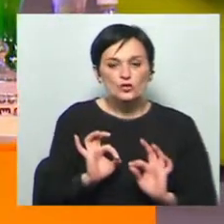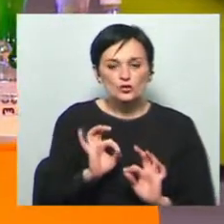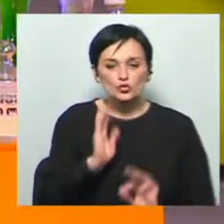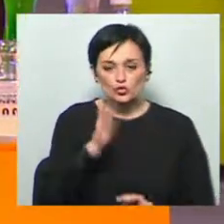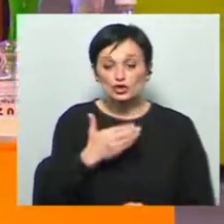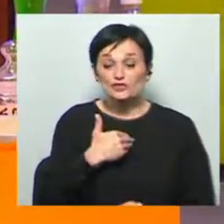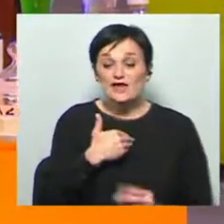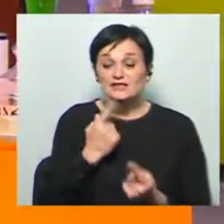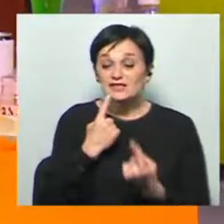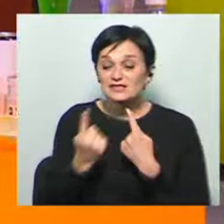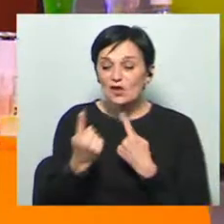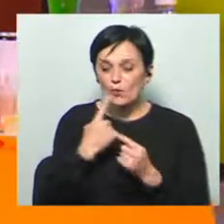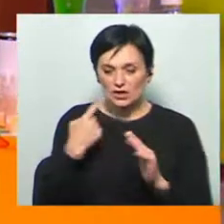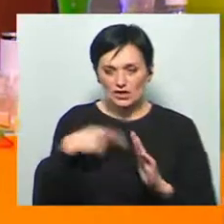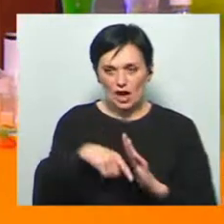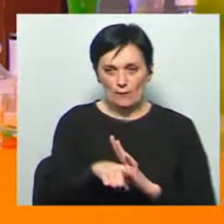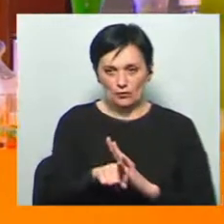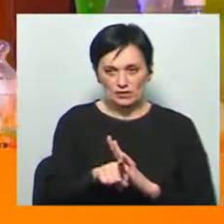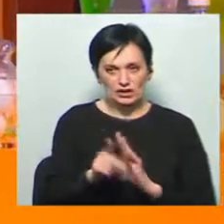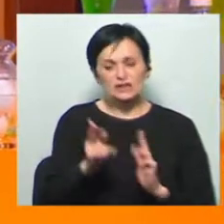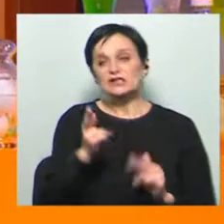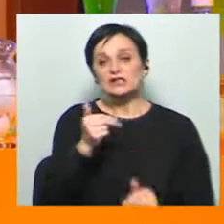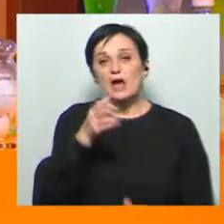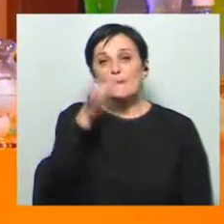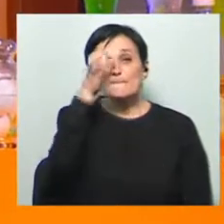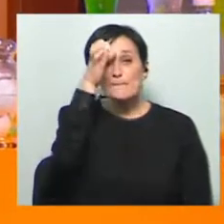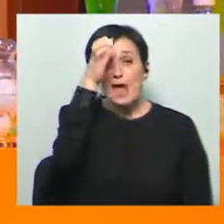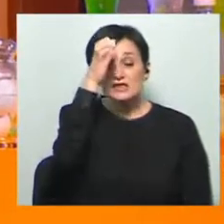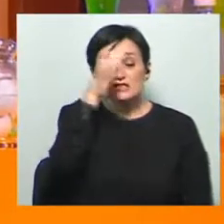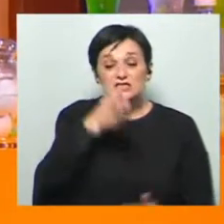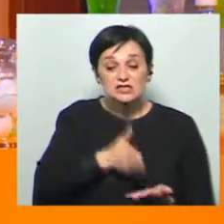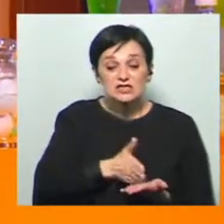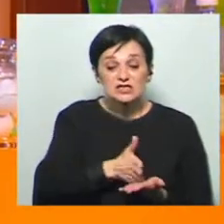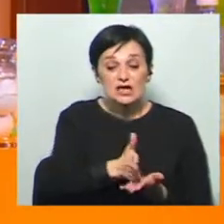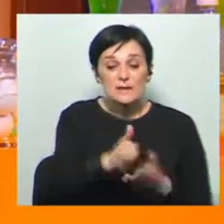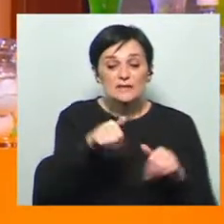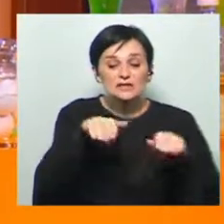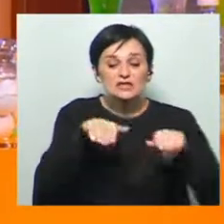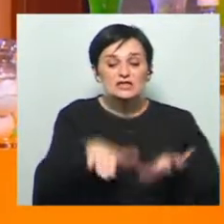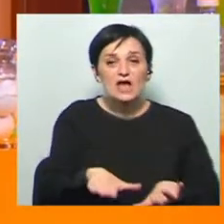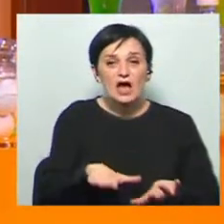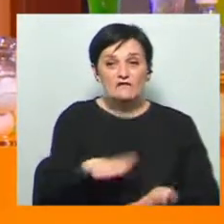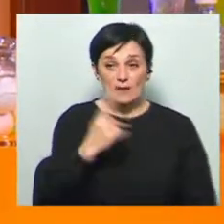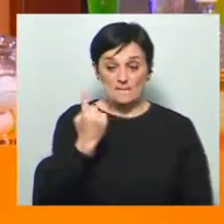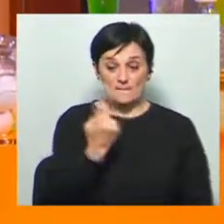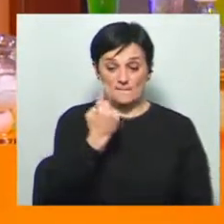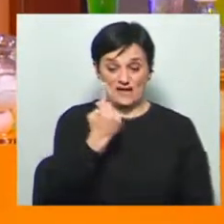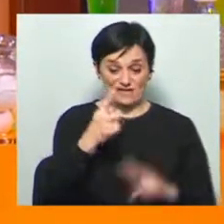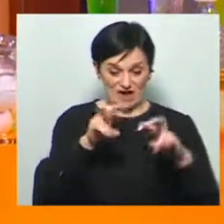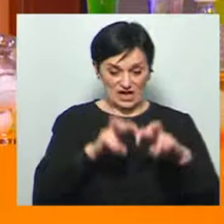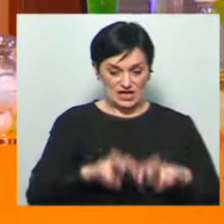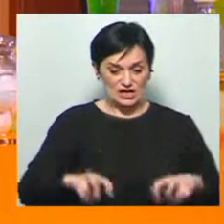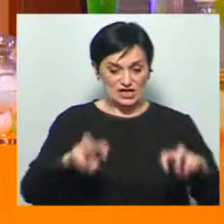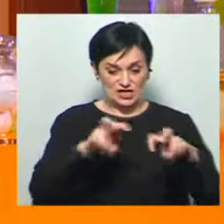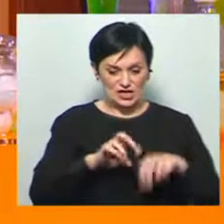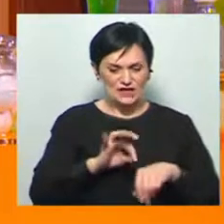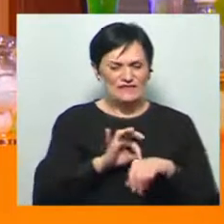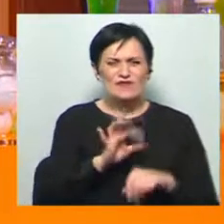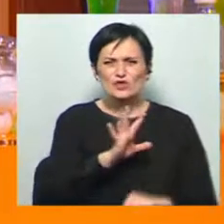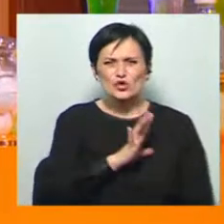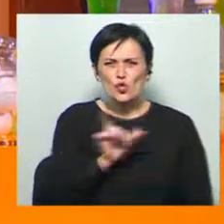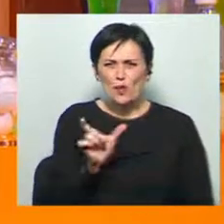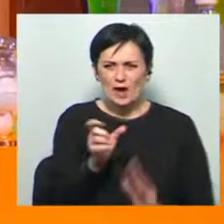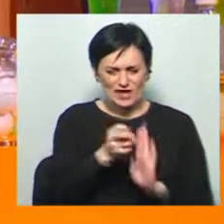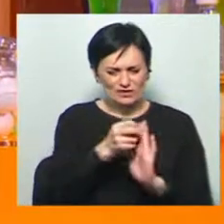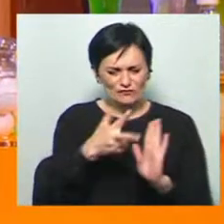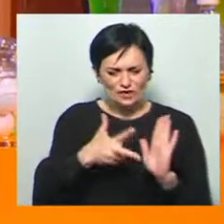იქნებოდა ჩვენი საუბრიდან გამომდინარე. და მეცნიერები მივიდნენ დასკვნამდე, პირველი კვლევა რა კი ძალიან პატარა იყო და სულ